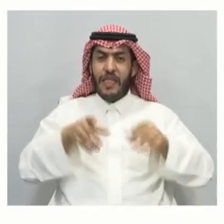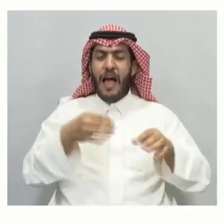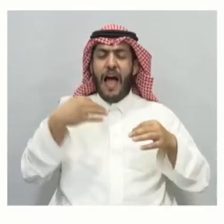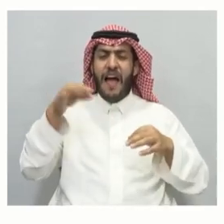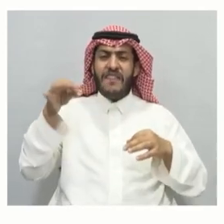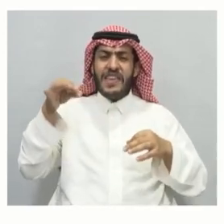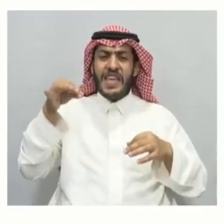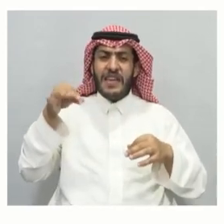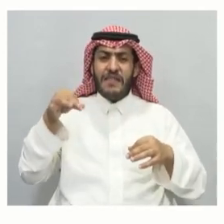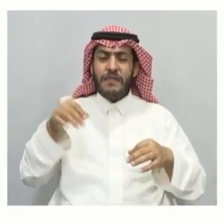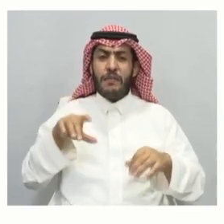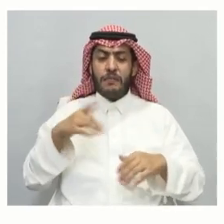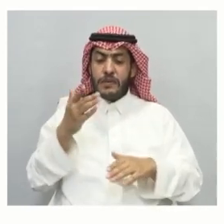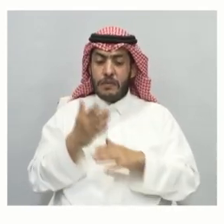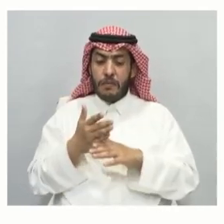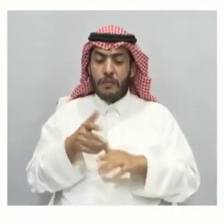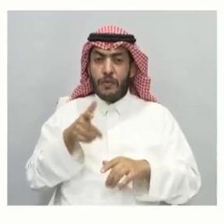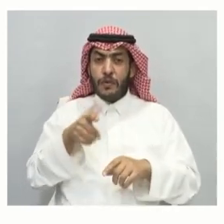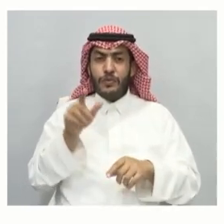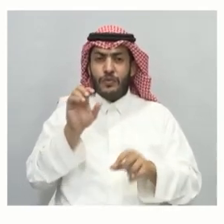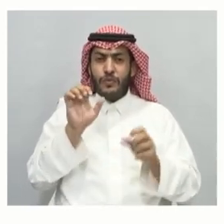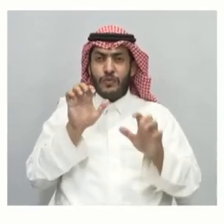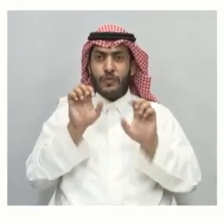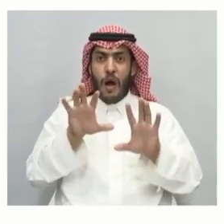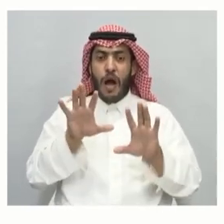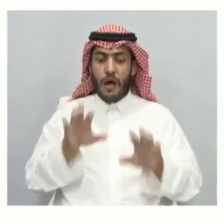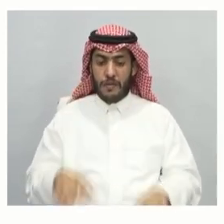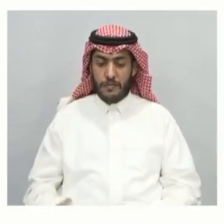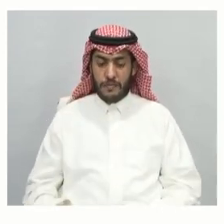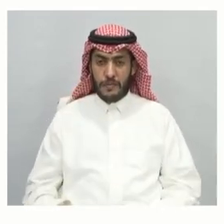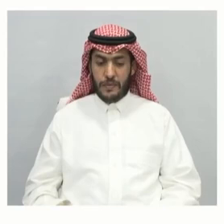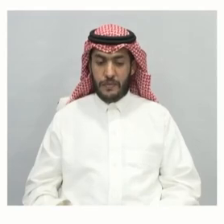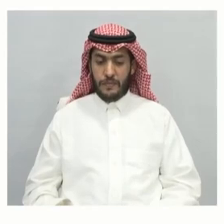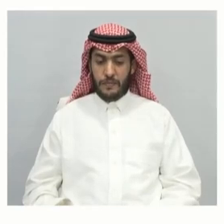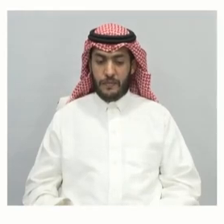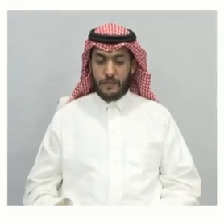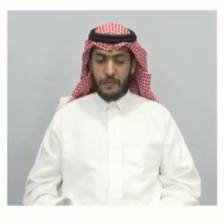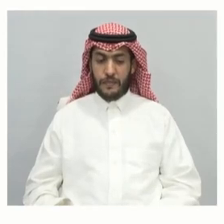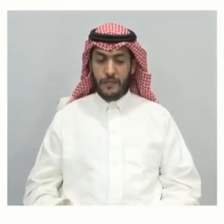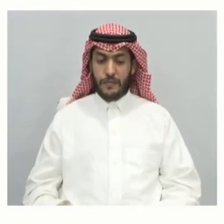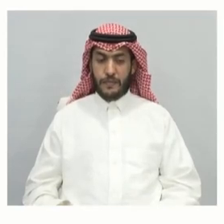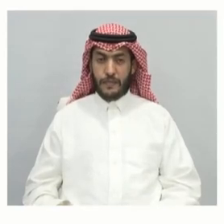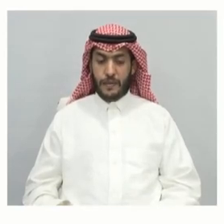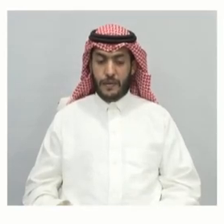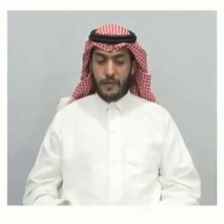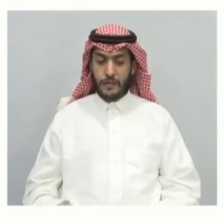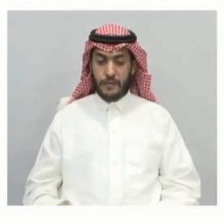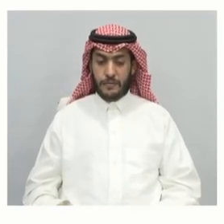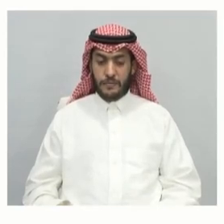رقيقه ايش صار لايش لهذا الشعاع لاحظ اللي صار كالتالي انه اول